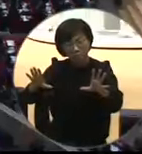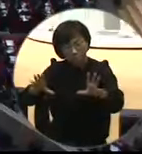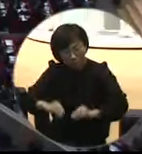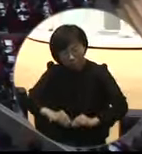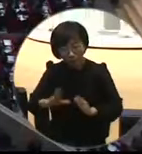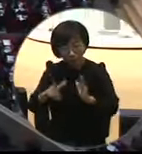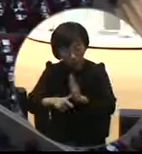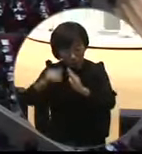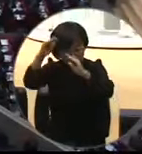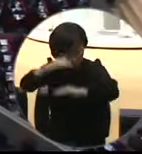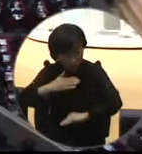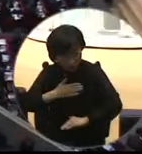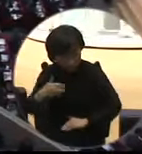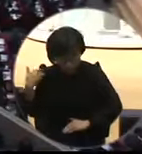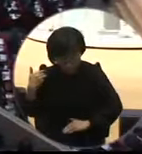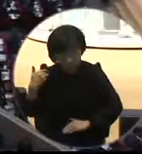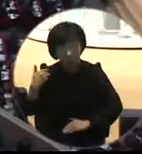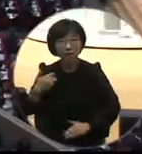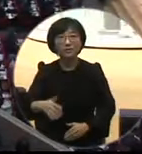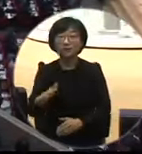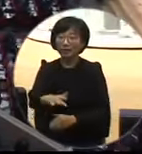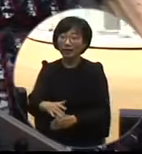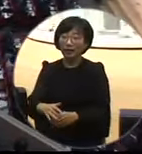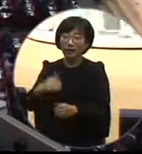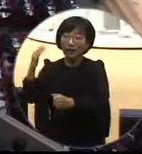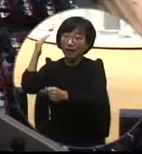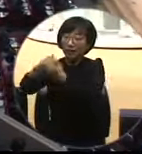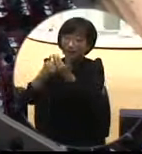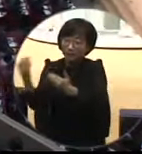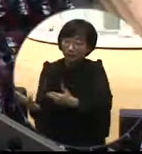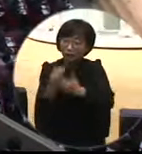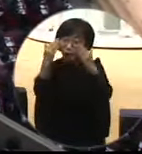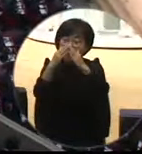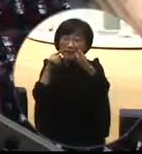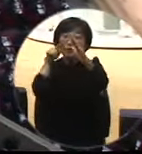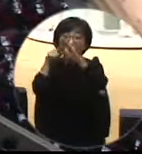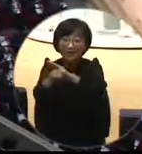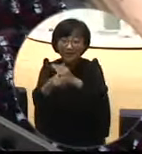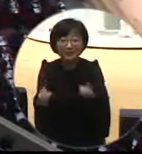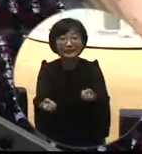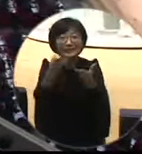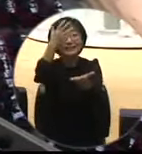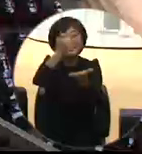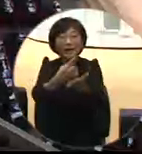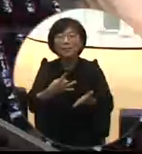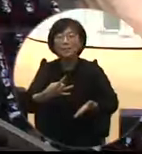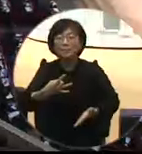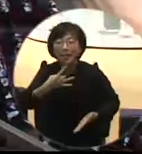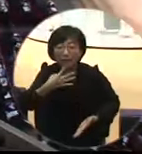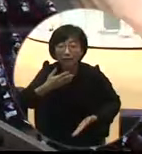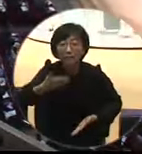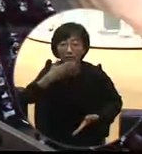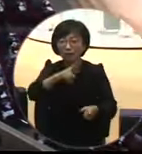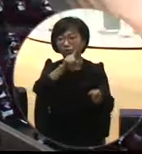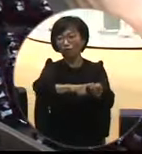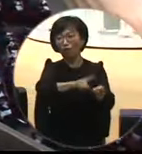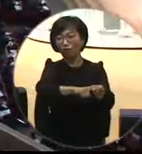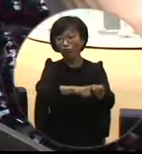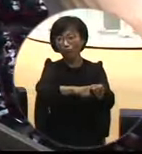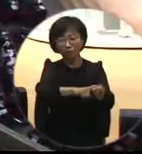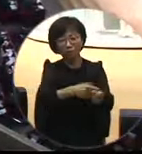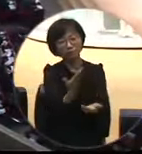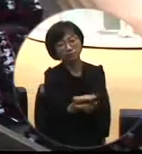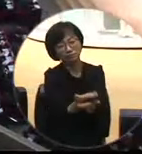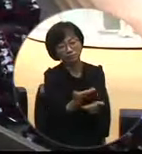일을 잃지 못하였느냐? 그가 하나님의 전에 들어가서 다만 제사장 위에는 먹어서는 안 되는 진술병을 먹고 함께한